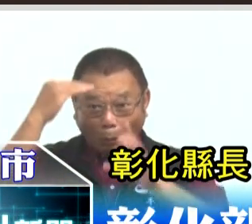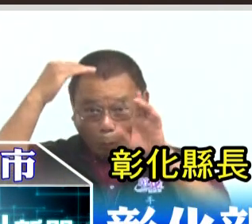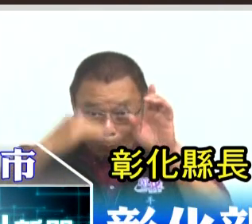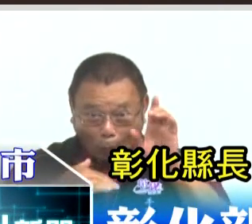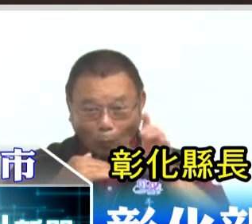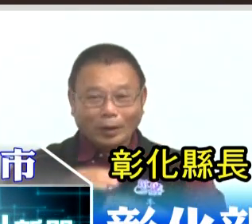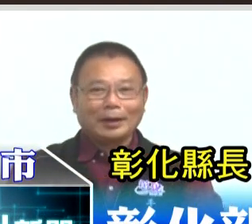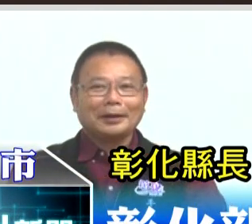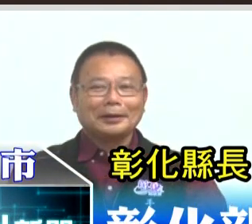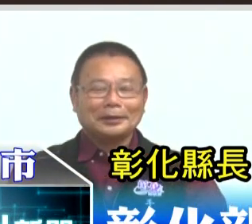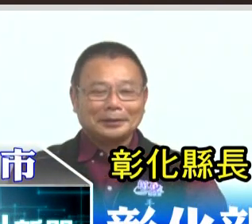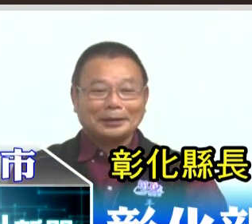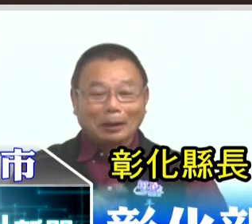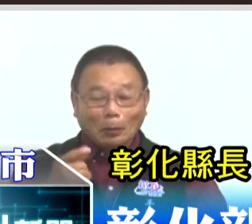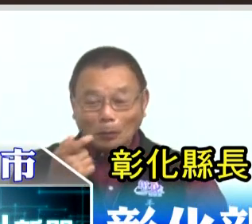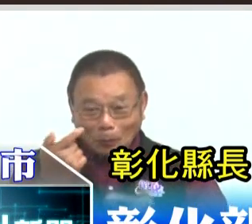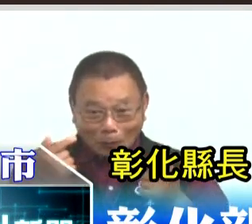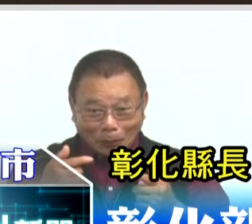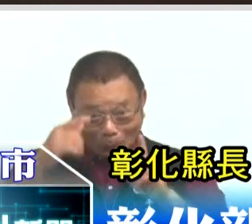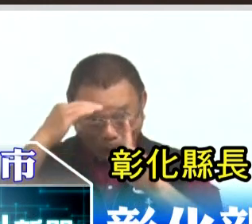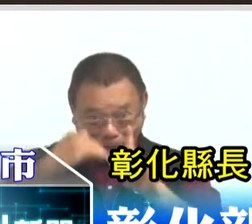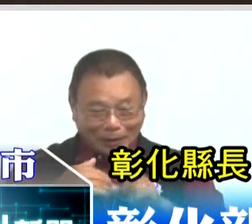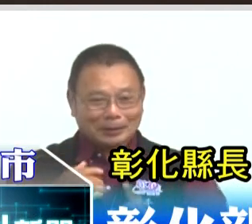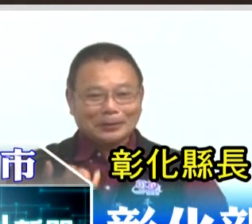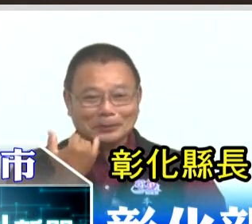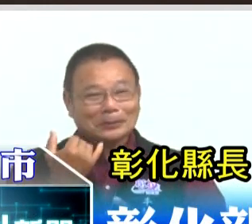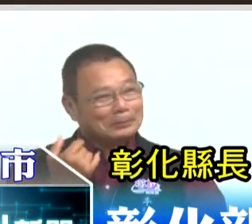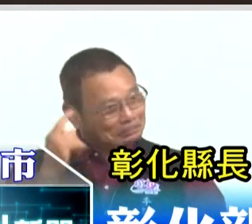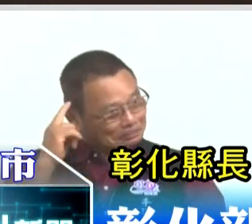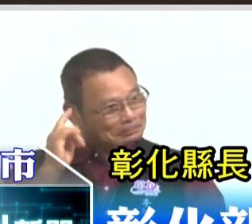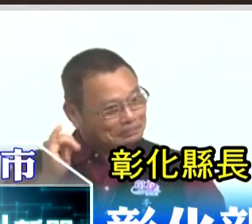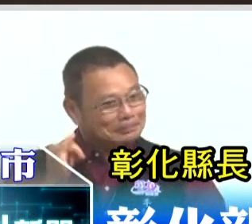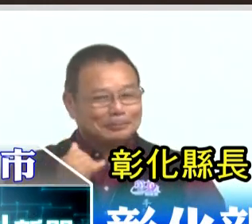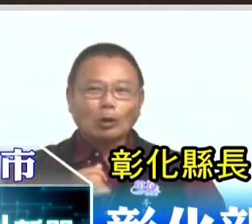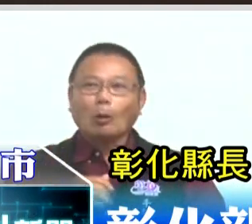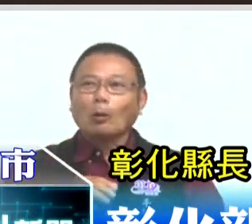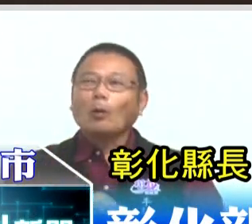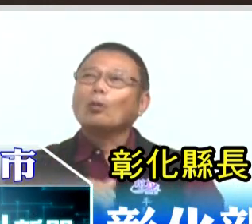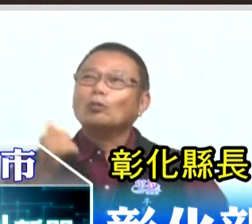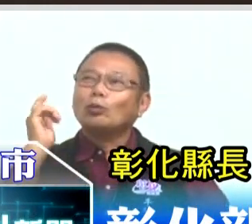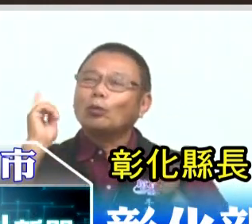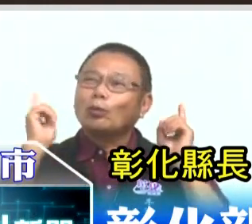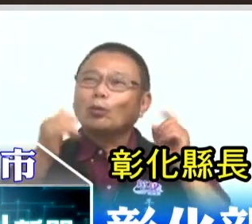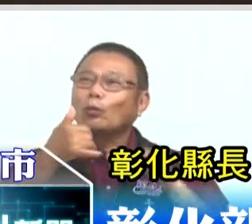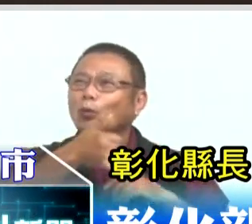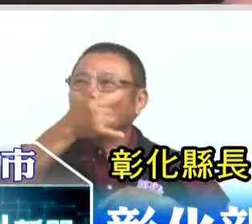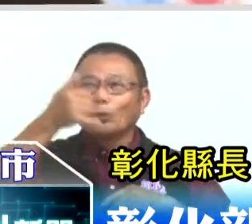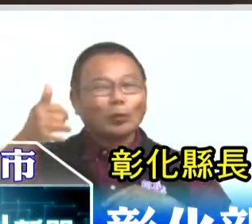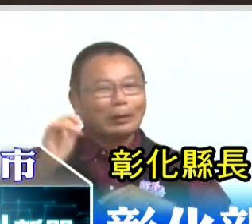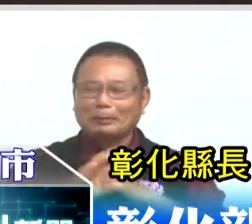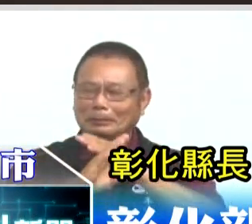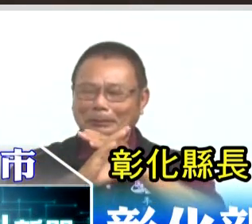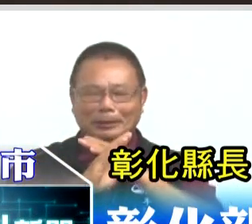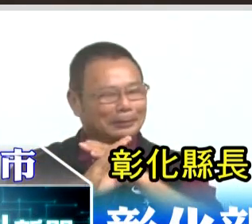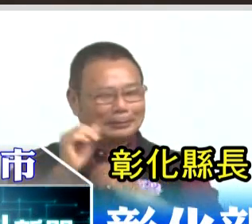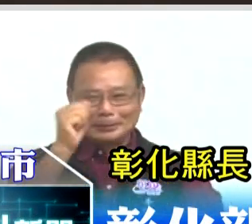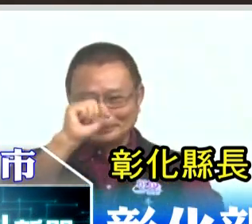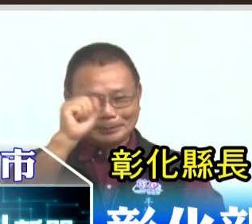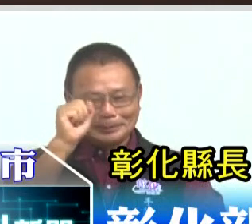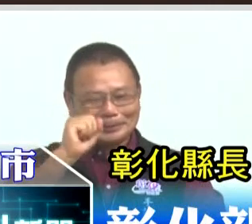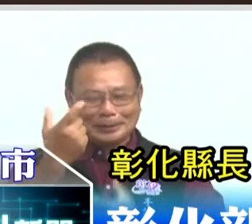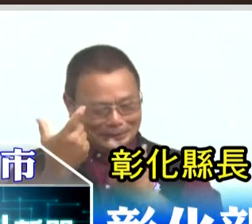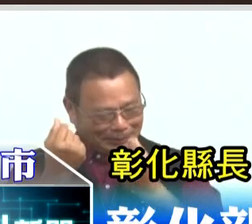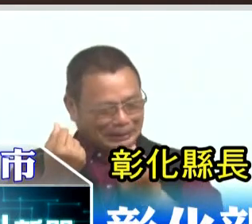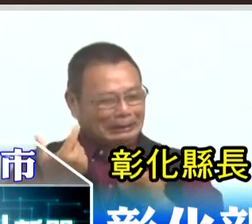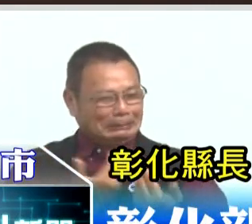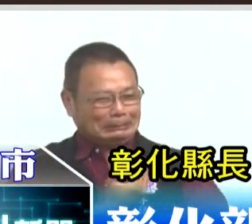的新增病例少了，然后你就开始觉得说，我可以来去散步了，我可以来去外面跑跑走了，不行哦，